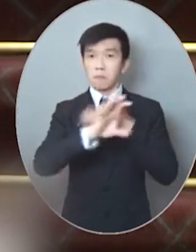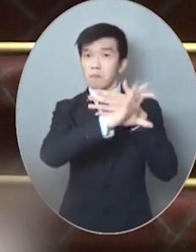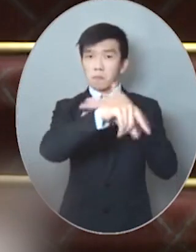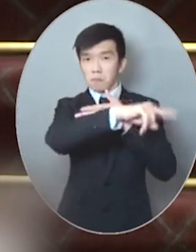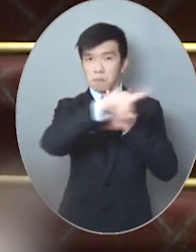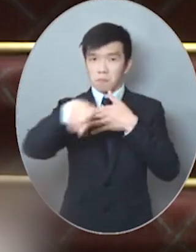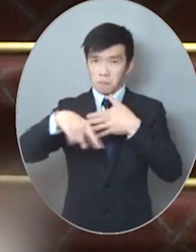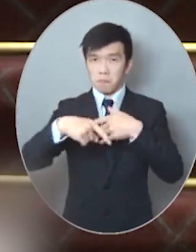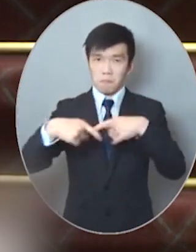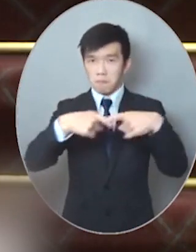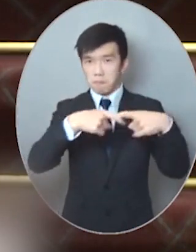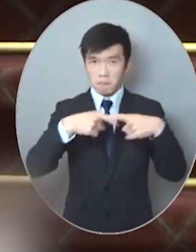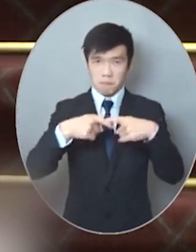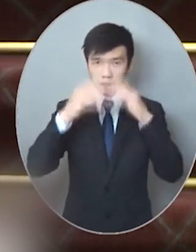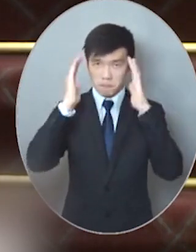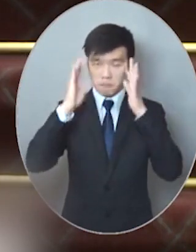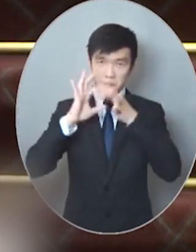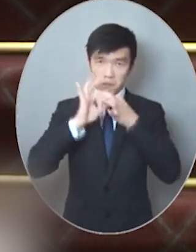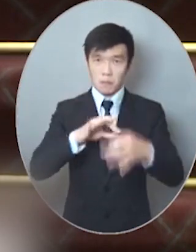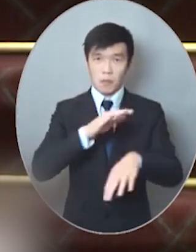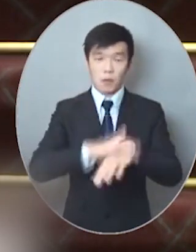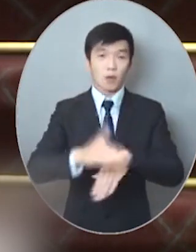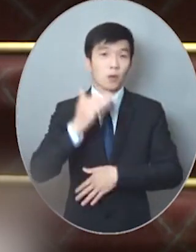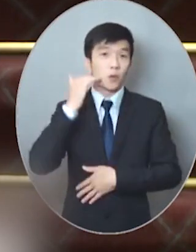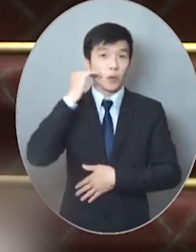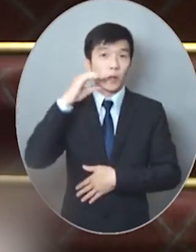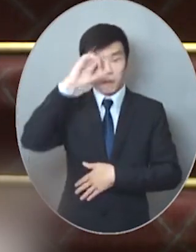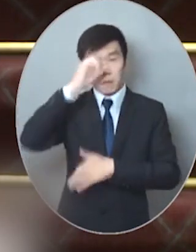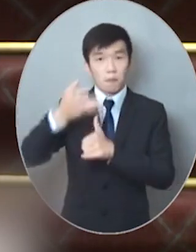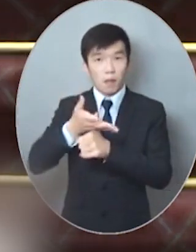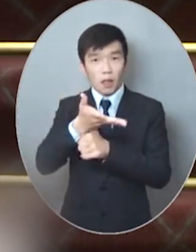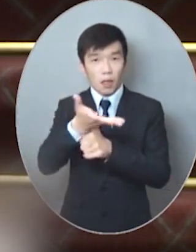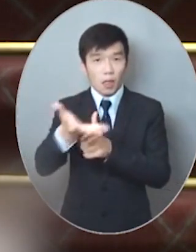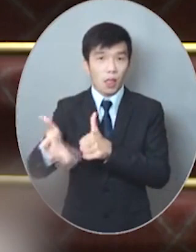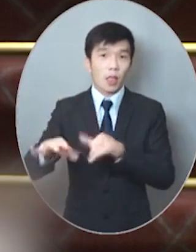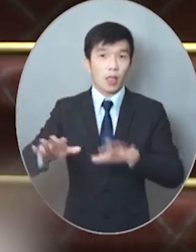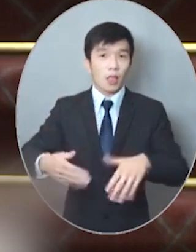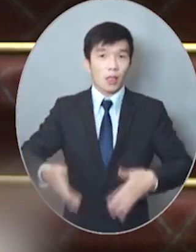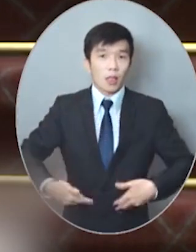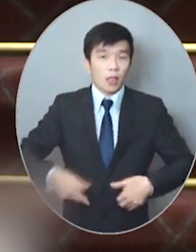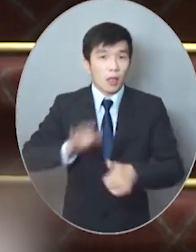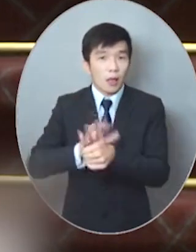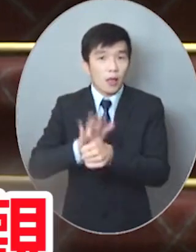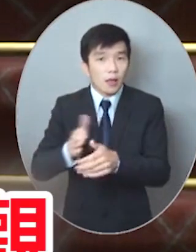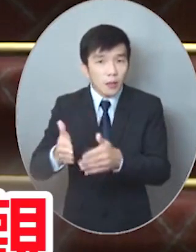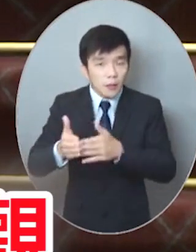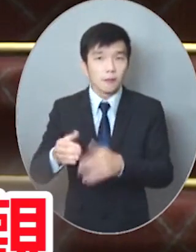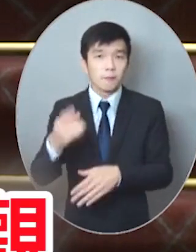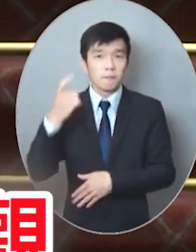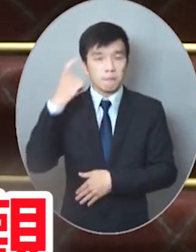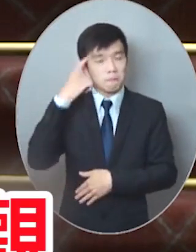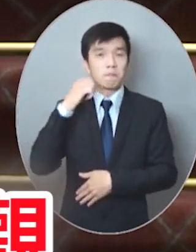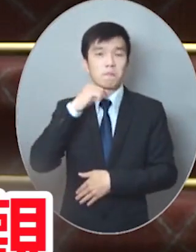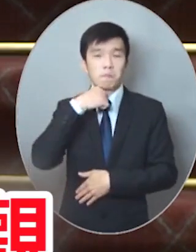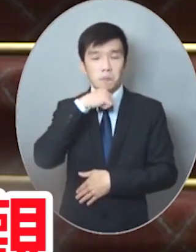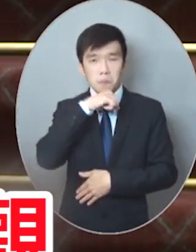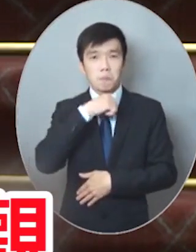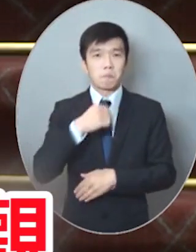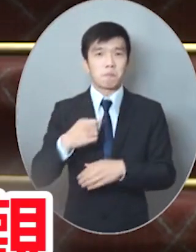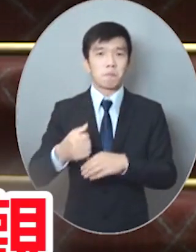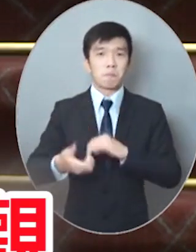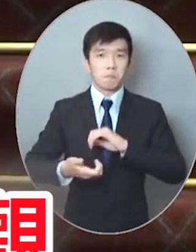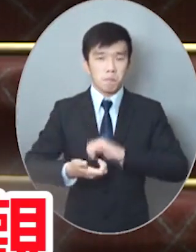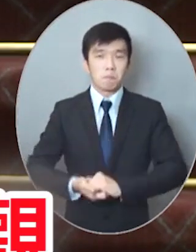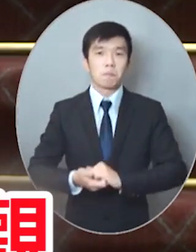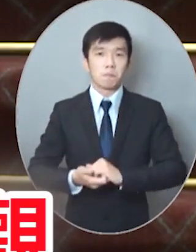各国面对疫情扩散急需协助的此刻，基于人道的考量，台湾绝对不